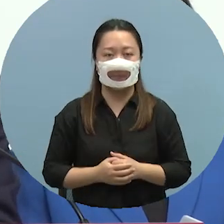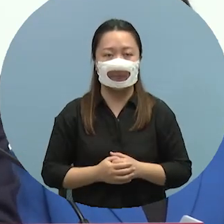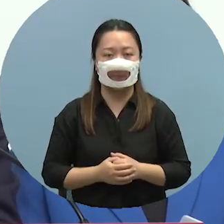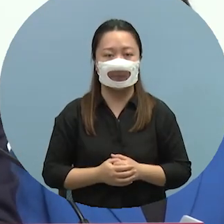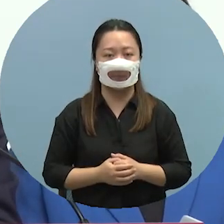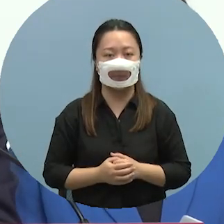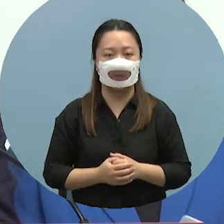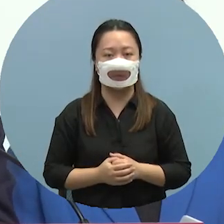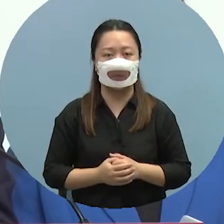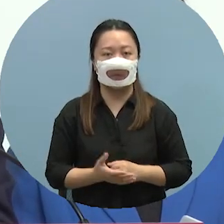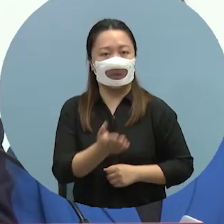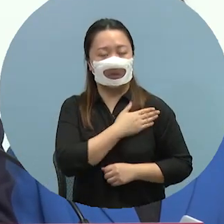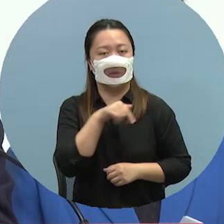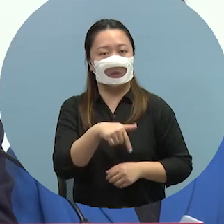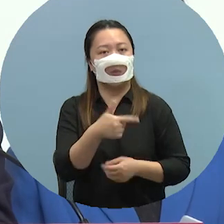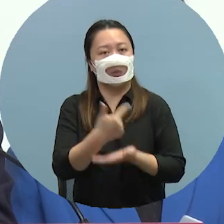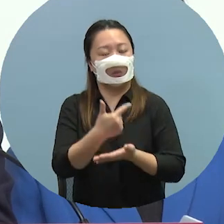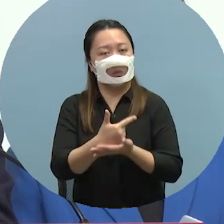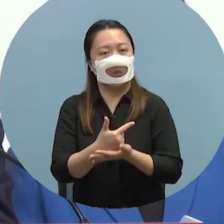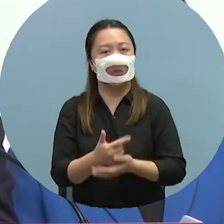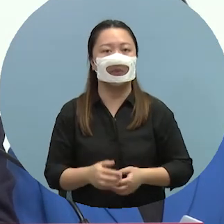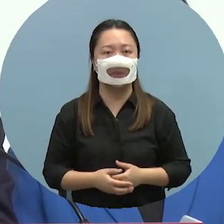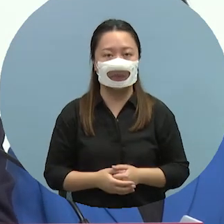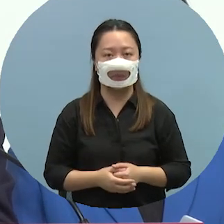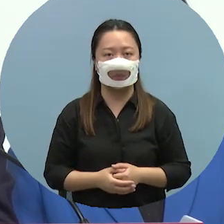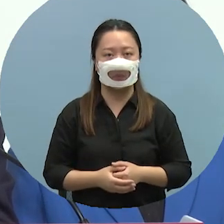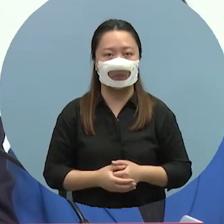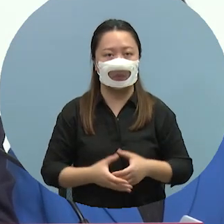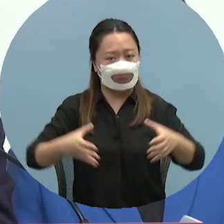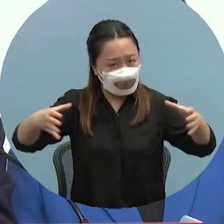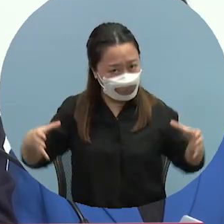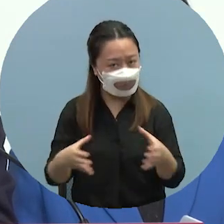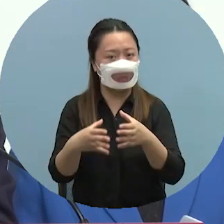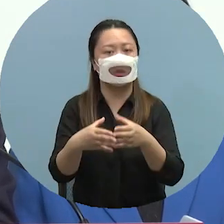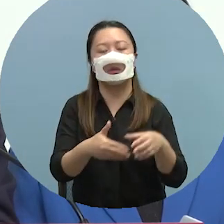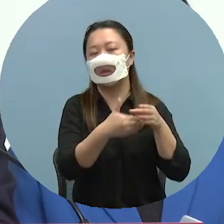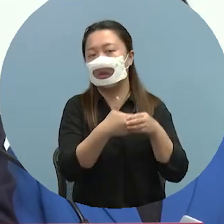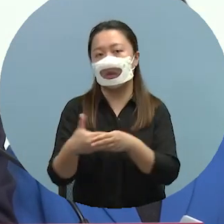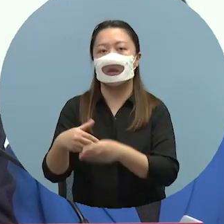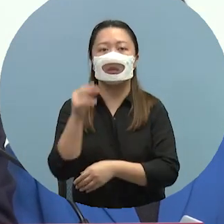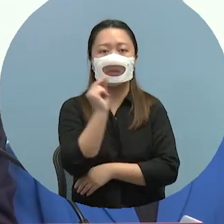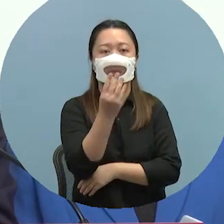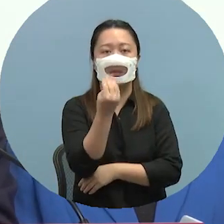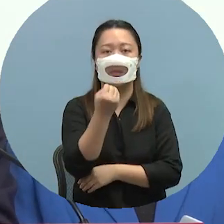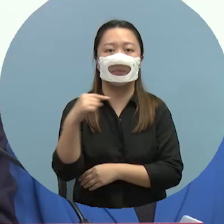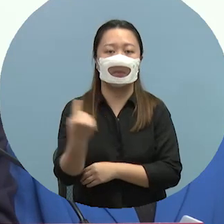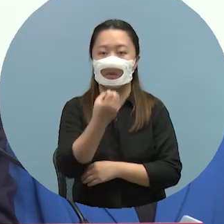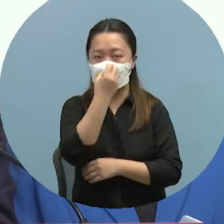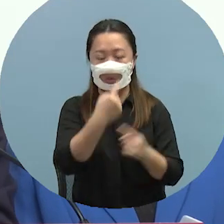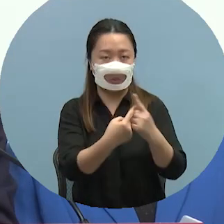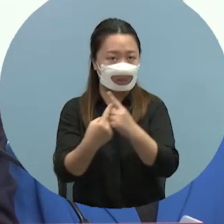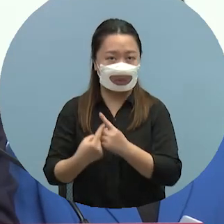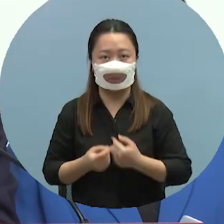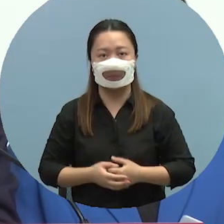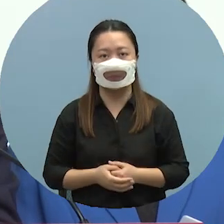肩负这个重大的责任，团结和带领740万的香港居